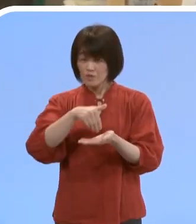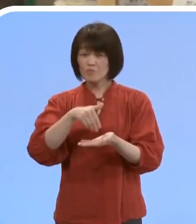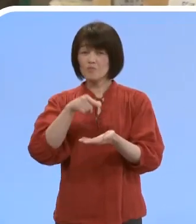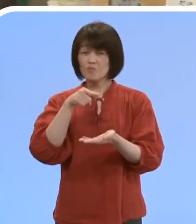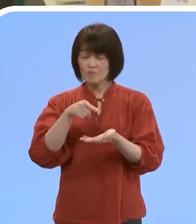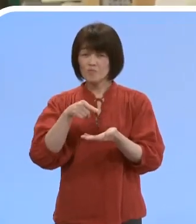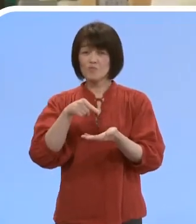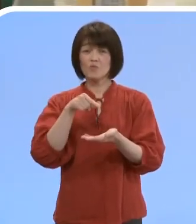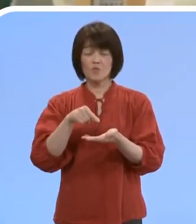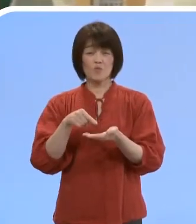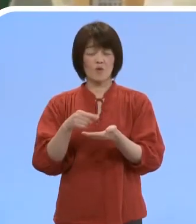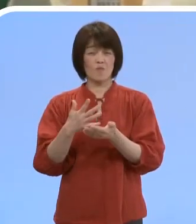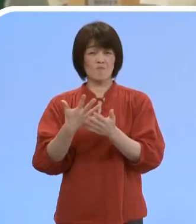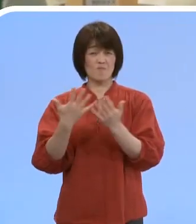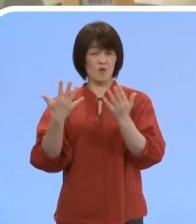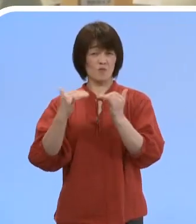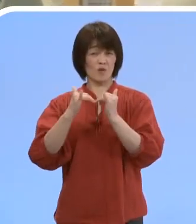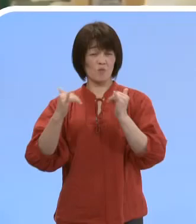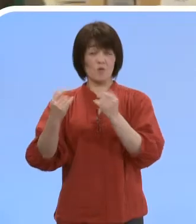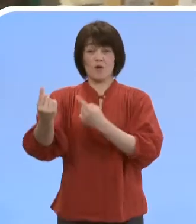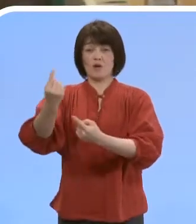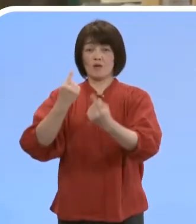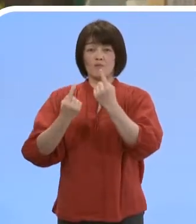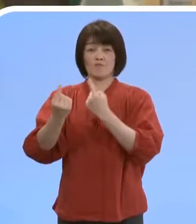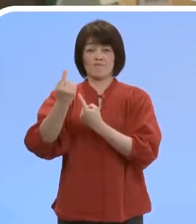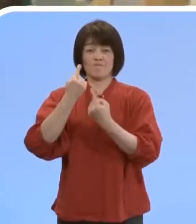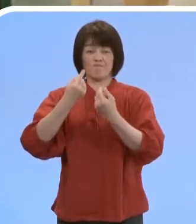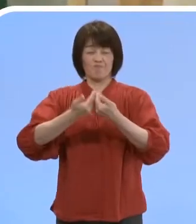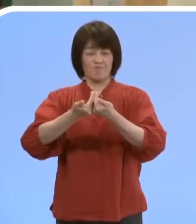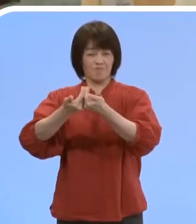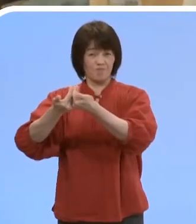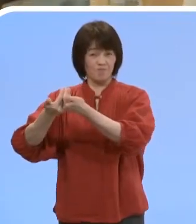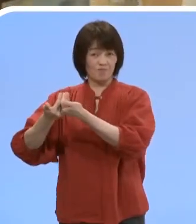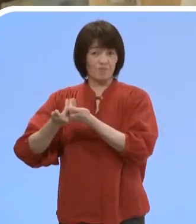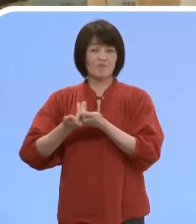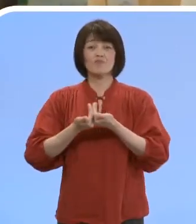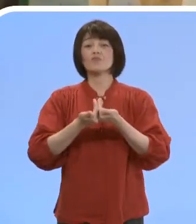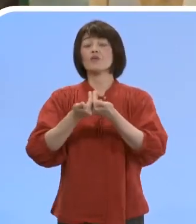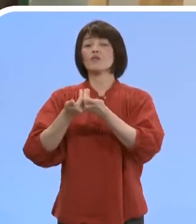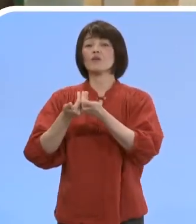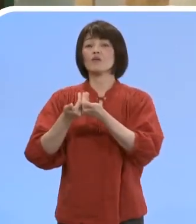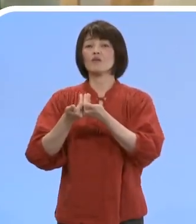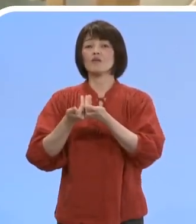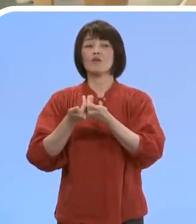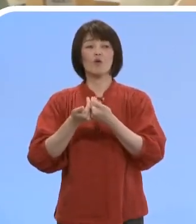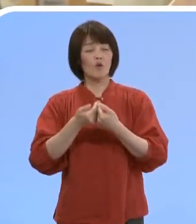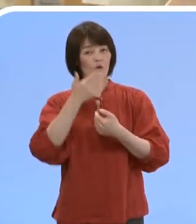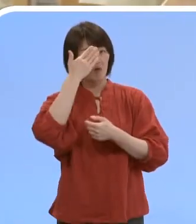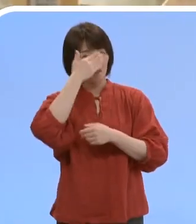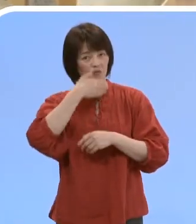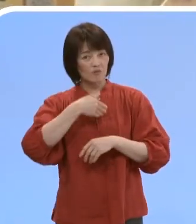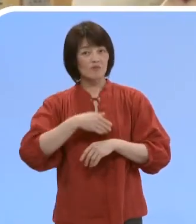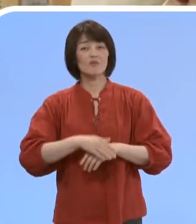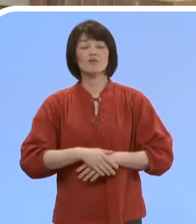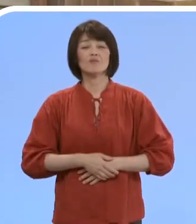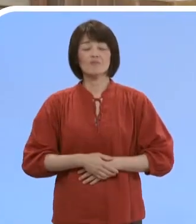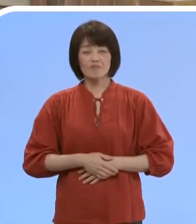売り出しなんかね、こっから向こうへ渡られへんぐらい人が通るんです。 へえ。